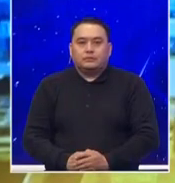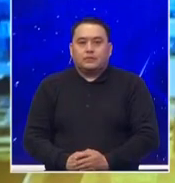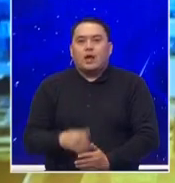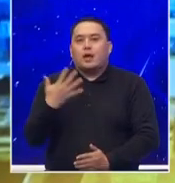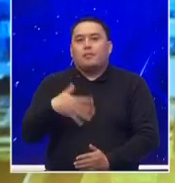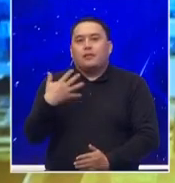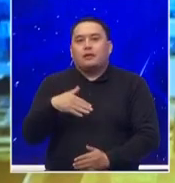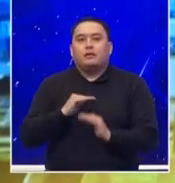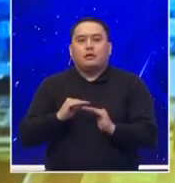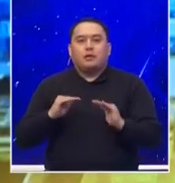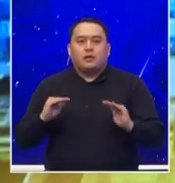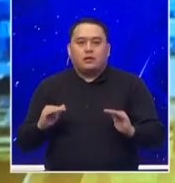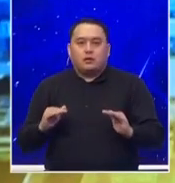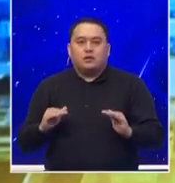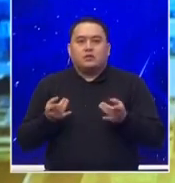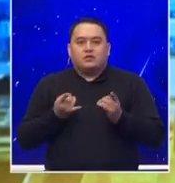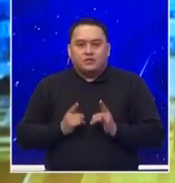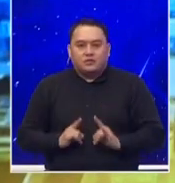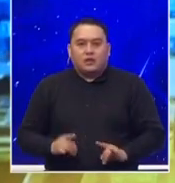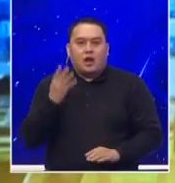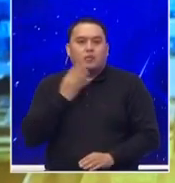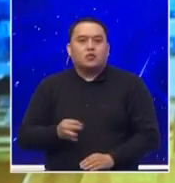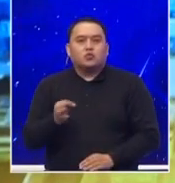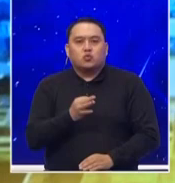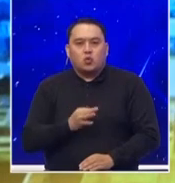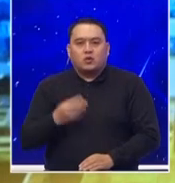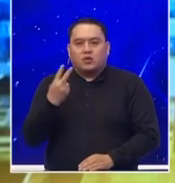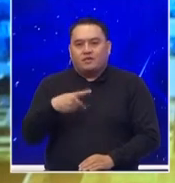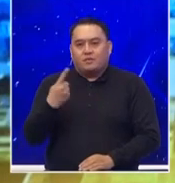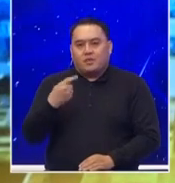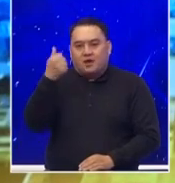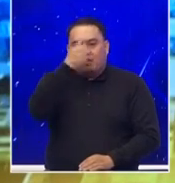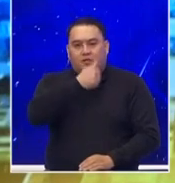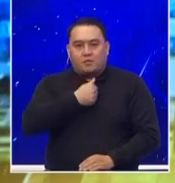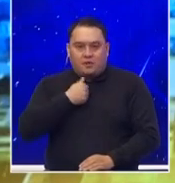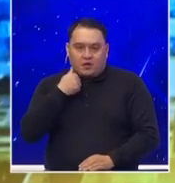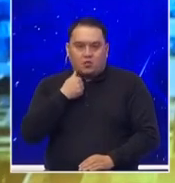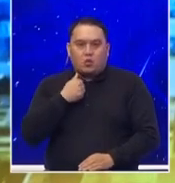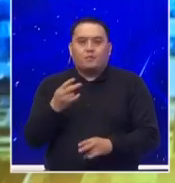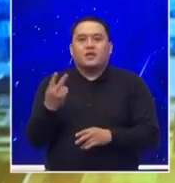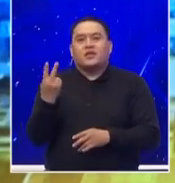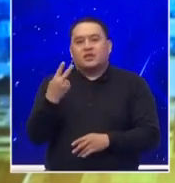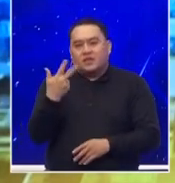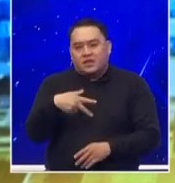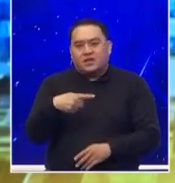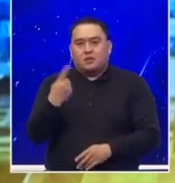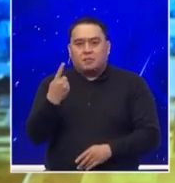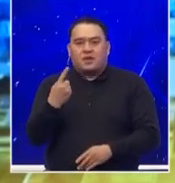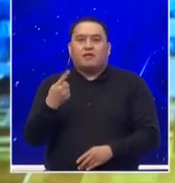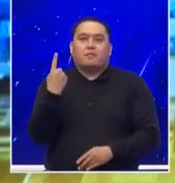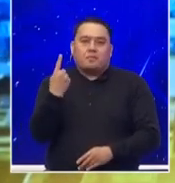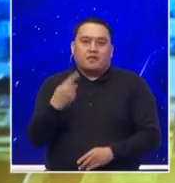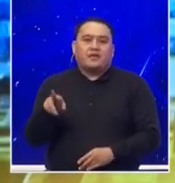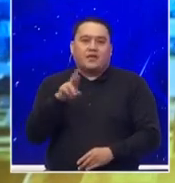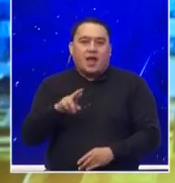Около 50 детей появилось на свет в Алматинской области уже в новом 2021 году. Ночь с